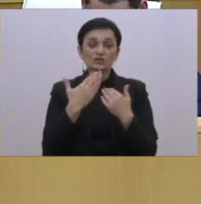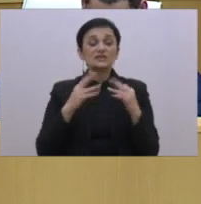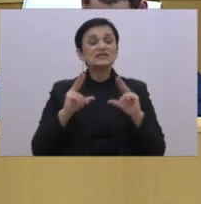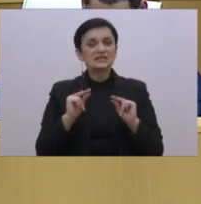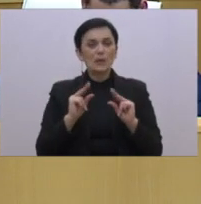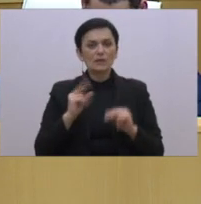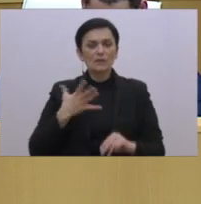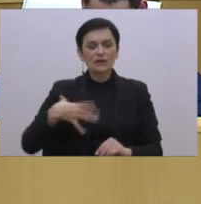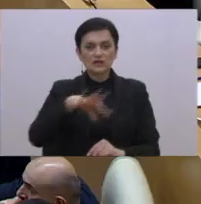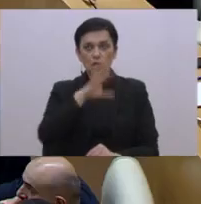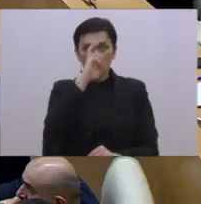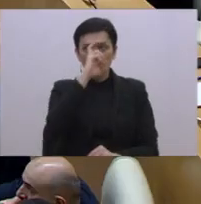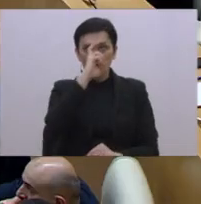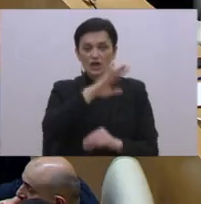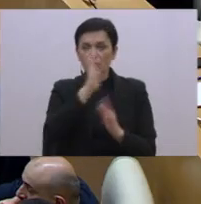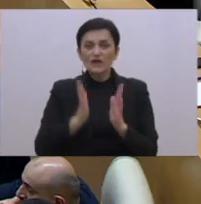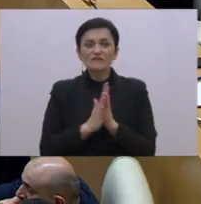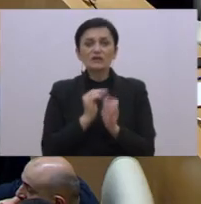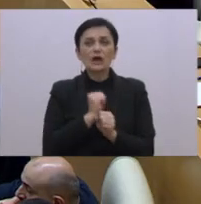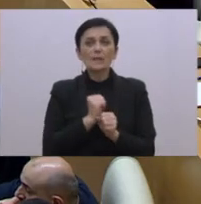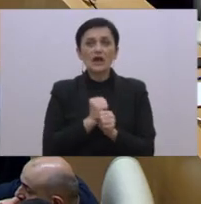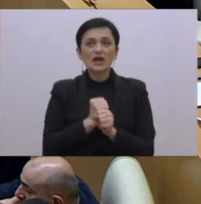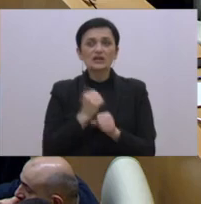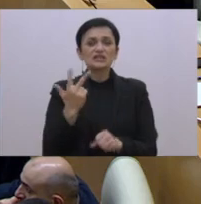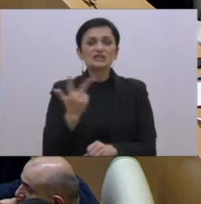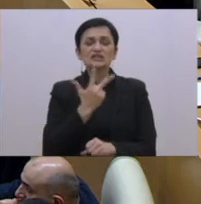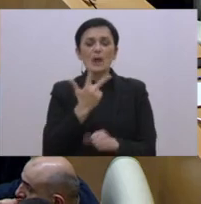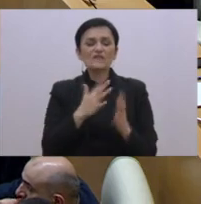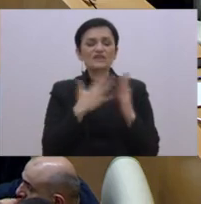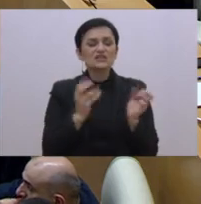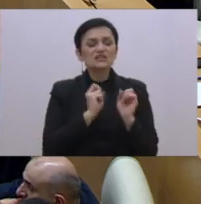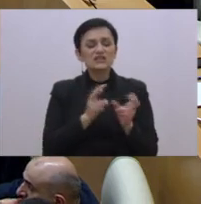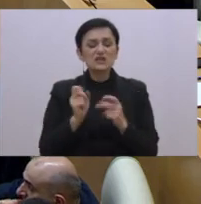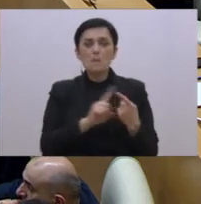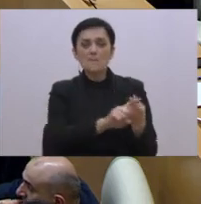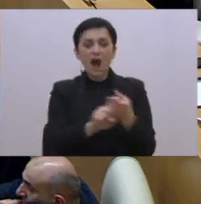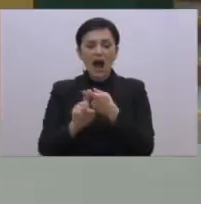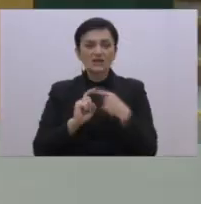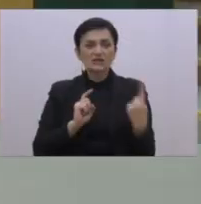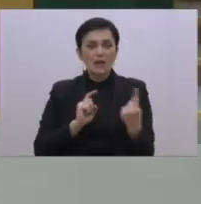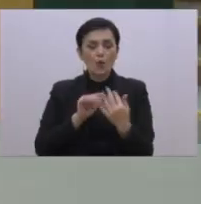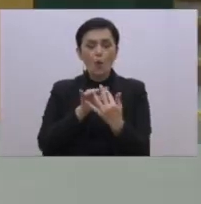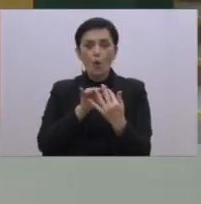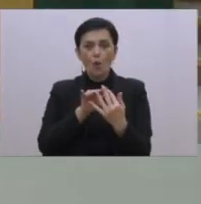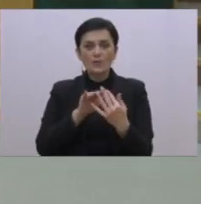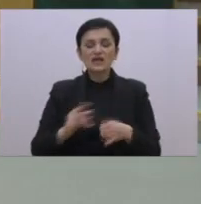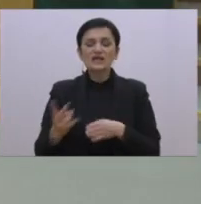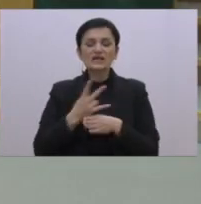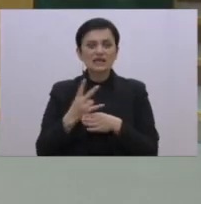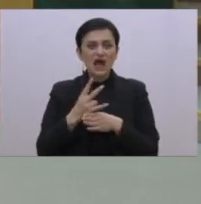საბედნიეროდ საქართველოს ხელისუფლებამ ყველაფერი გააკეთა სამივე დიდი საფრთხის: პანდემიის, ომის და